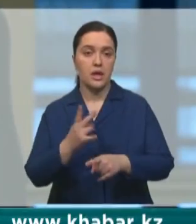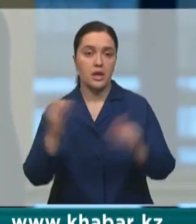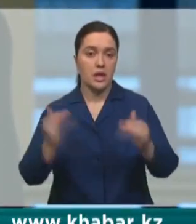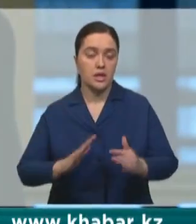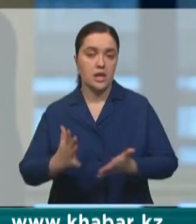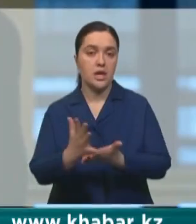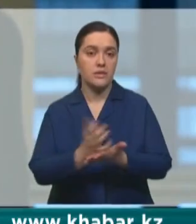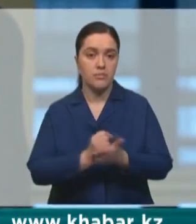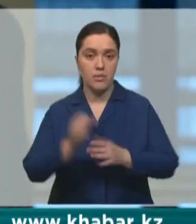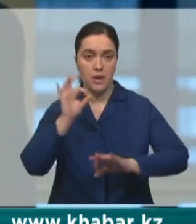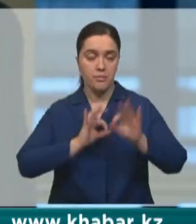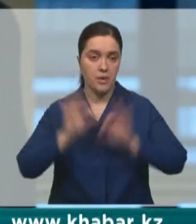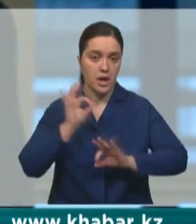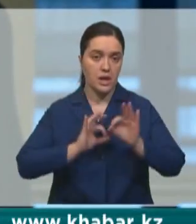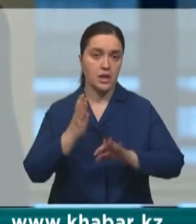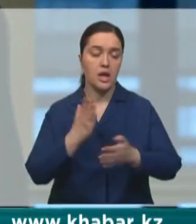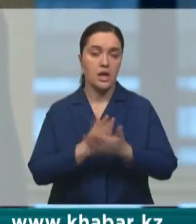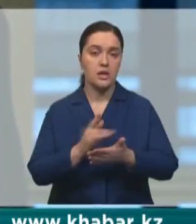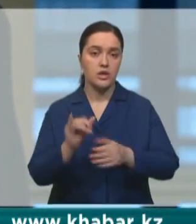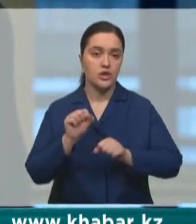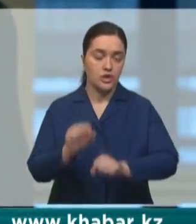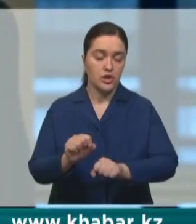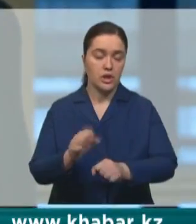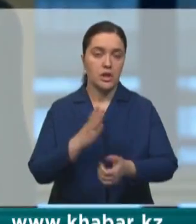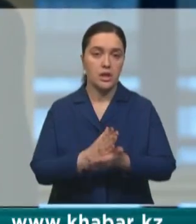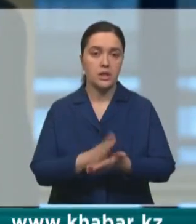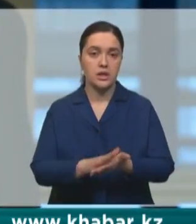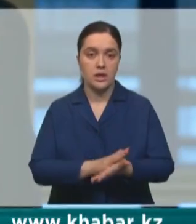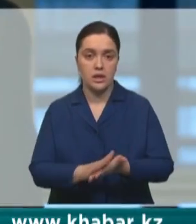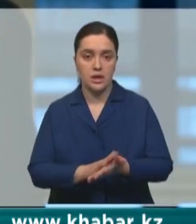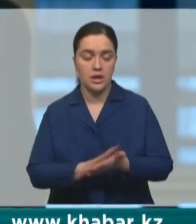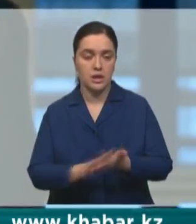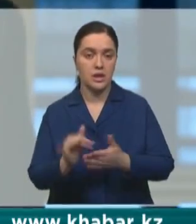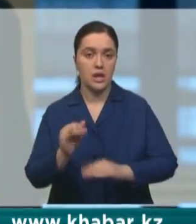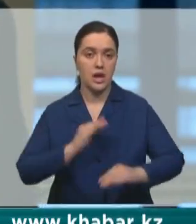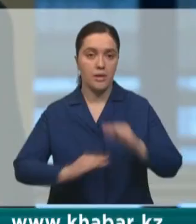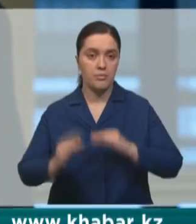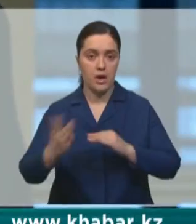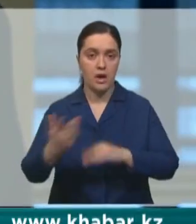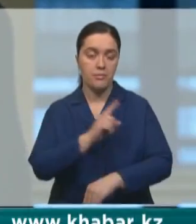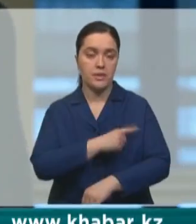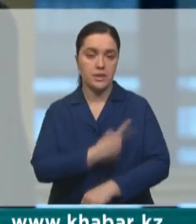запасом медикаментов, дезраствуров и защитными средствами. Готовы и оборудование медицинского назначения.